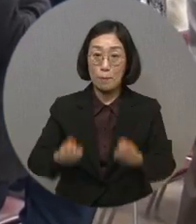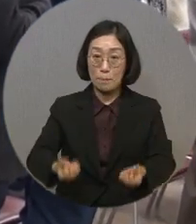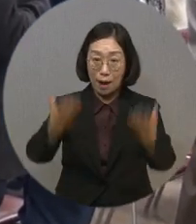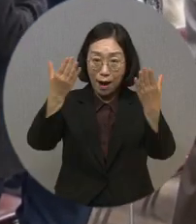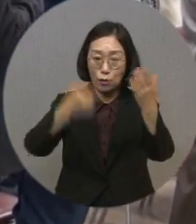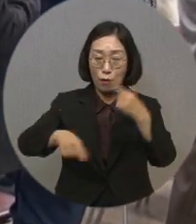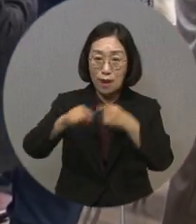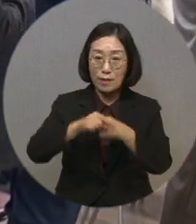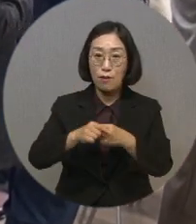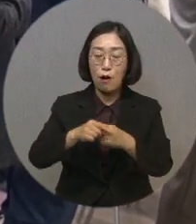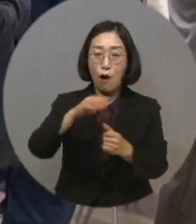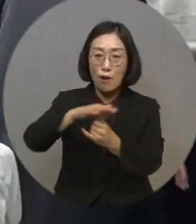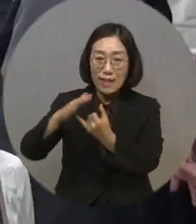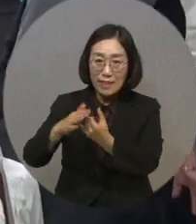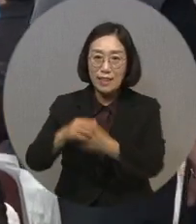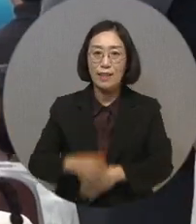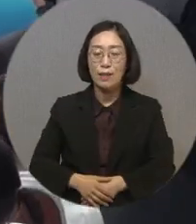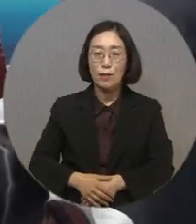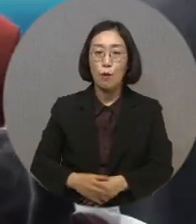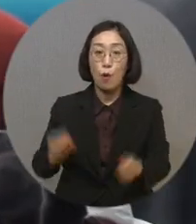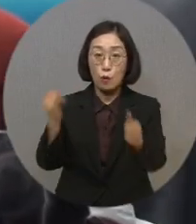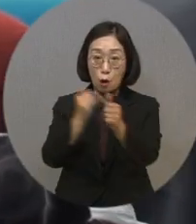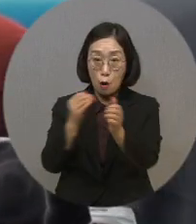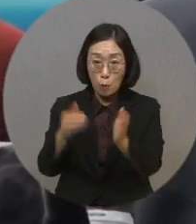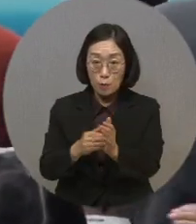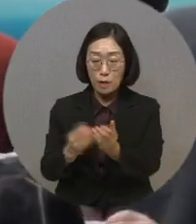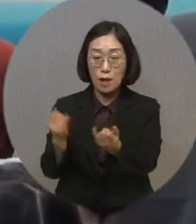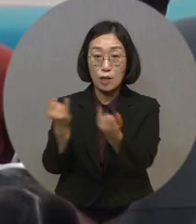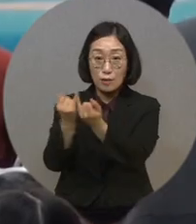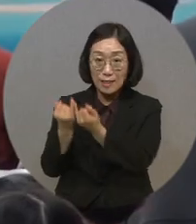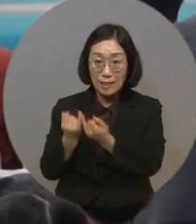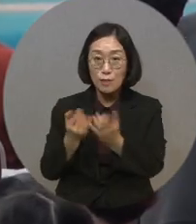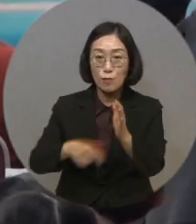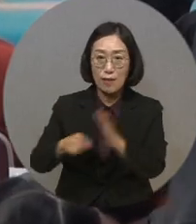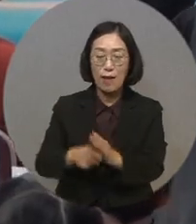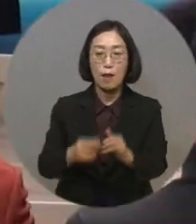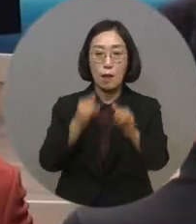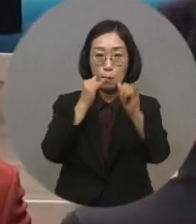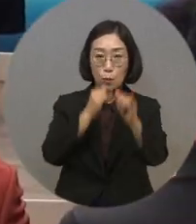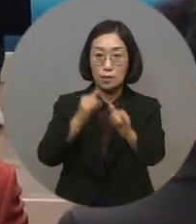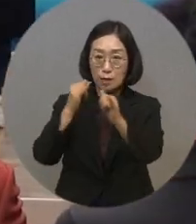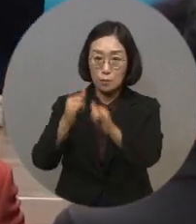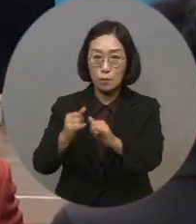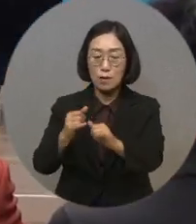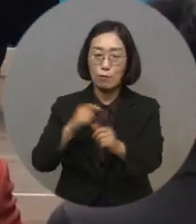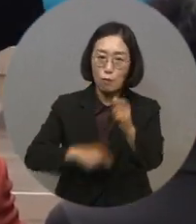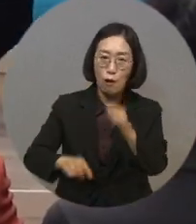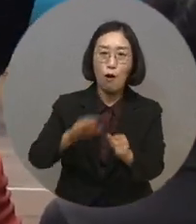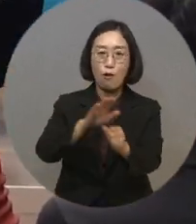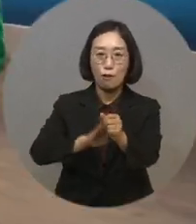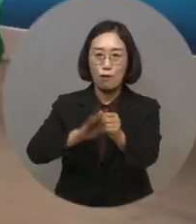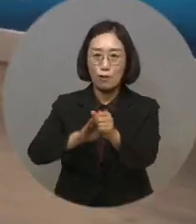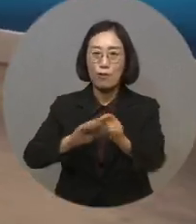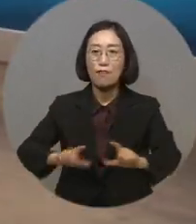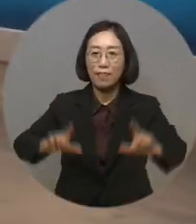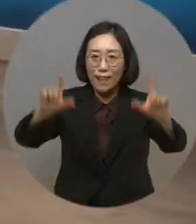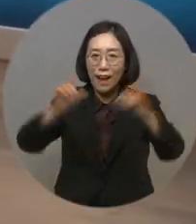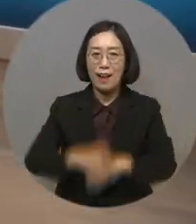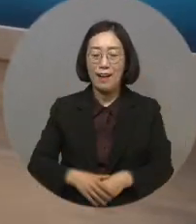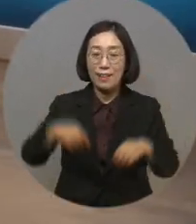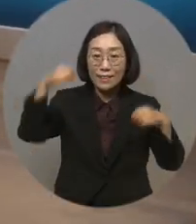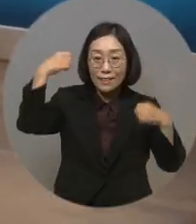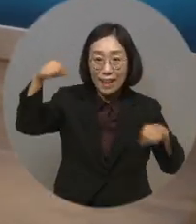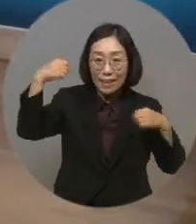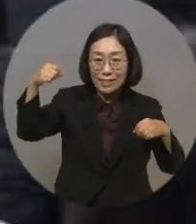열정적으로 참여한 어린이 수강생, 결혼 2주 여성 수강생을 위한 표창으로 응원을 보내는 시간입니다. 위대한 댄서